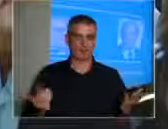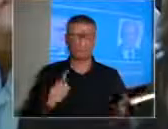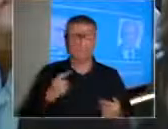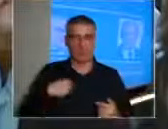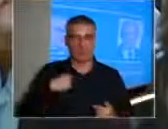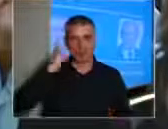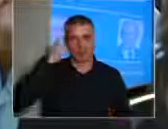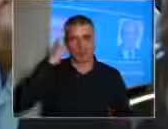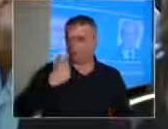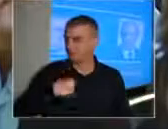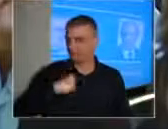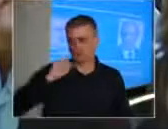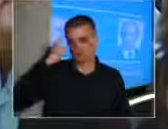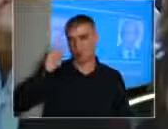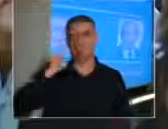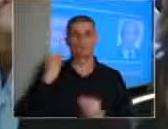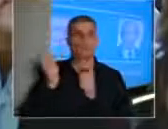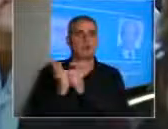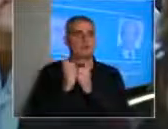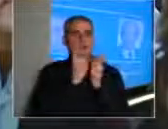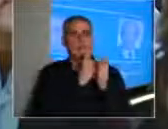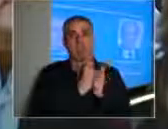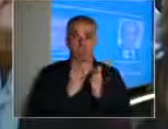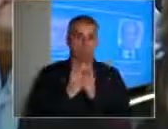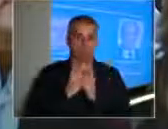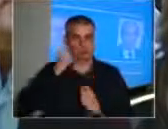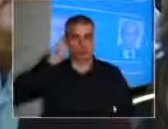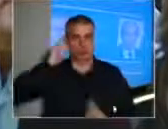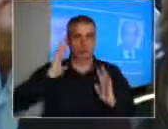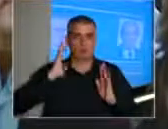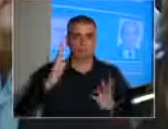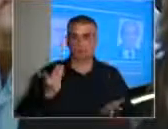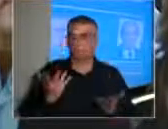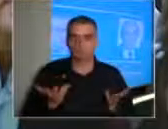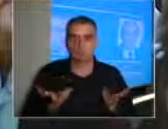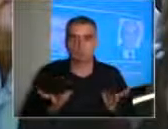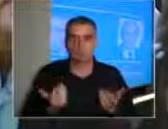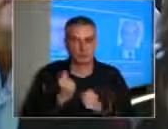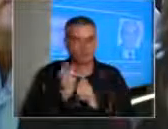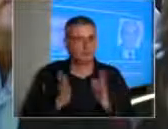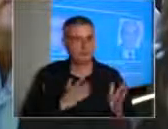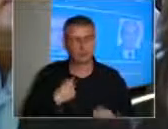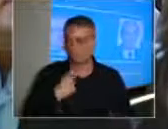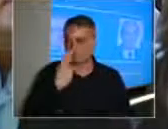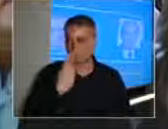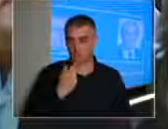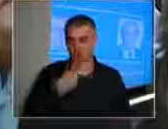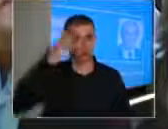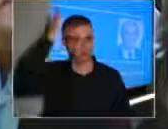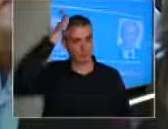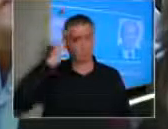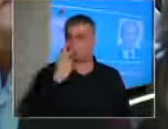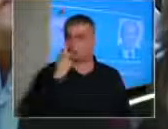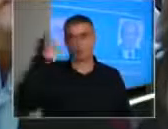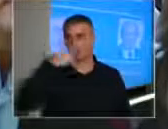אנחנו מודאגים. לא, אנחנו לא. אבל יש הרבה מפלגות שהן מודאגות כרגע. נכון, מה? תעשה סדר. תראי, ראיתי את נפתלי בנט, הוא